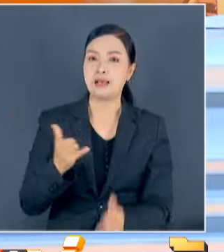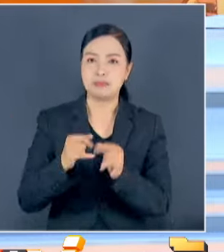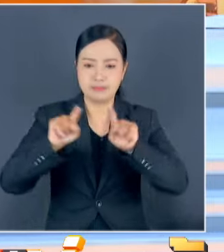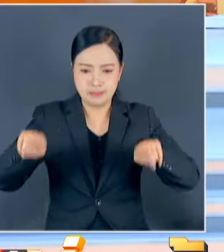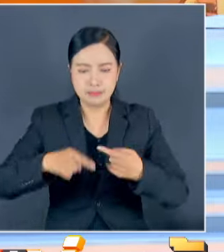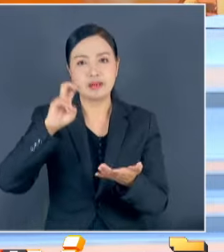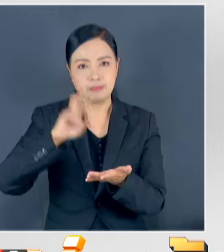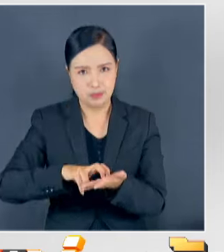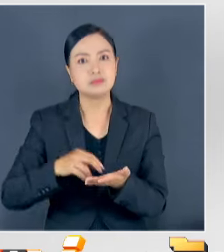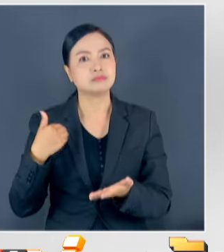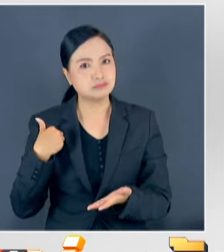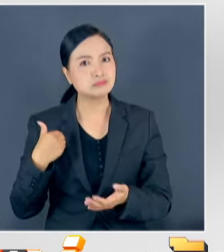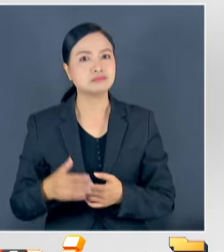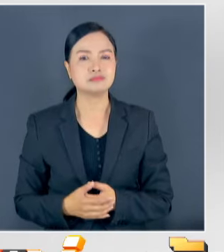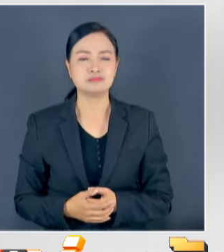ครับ